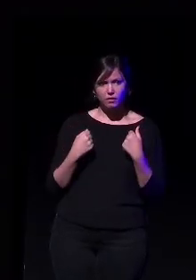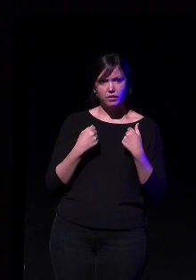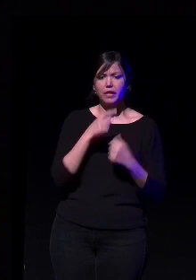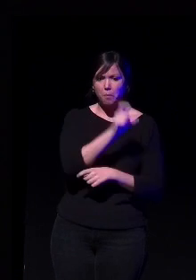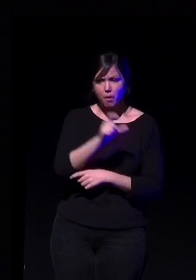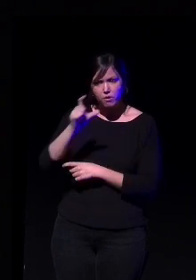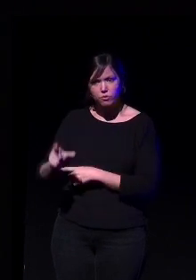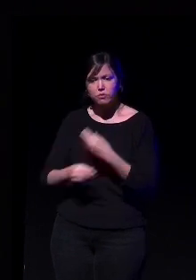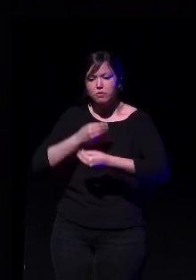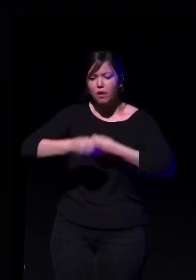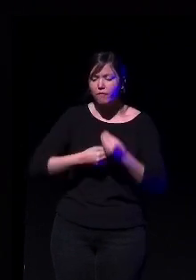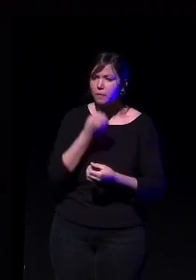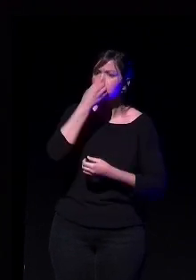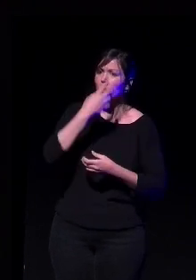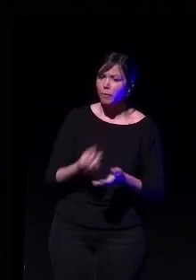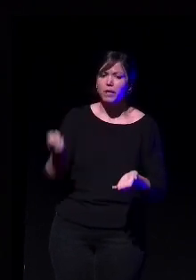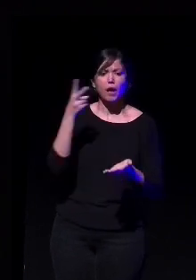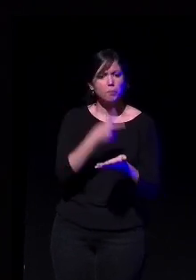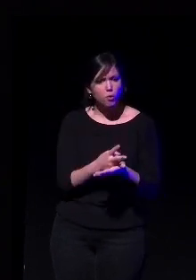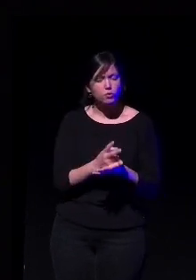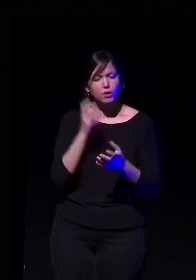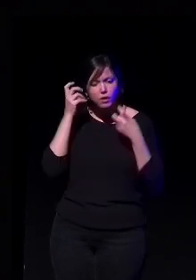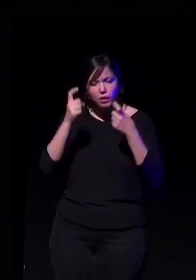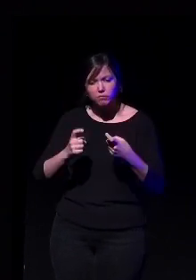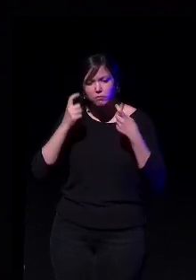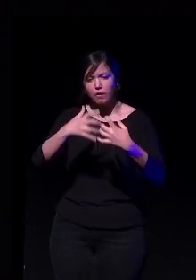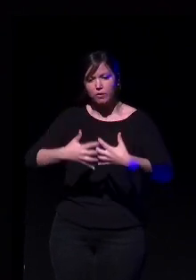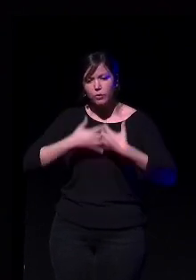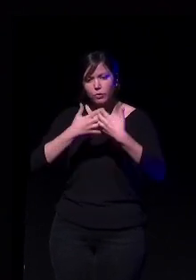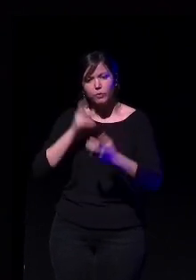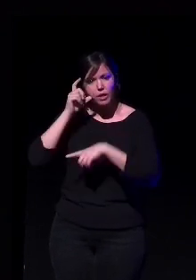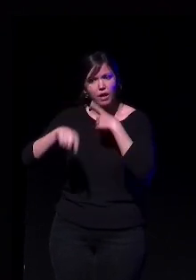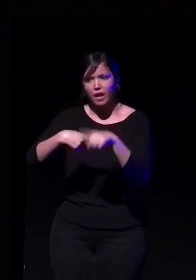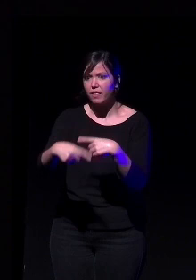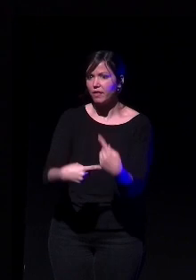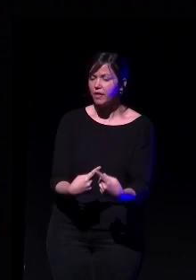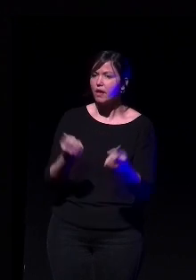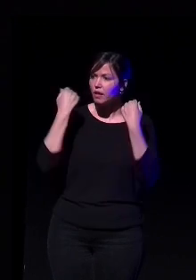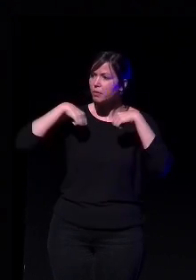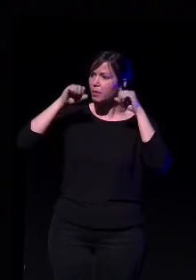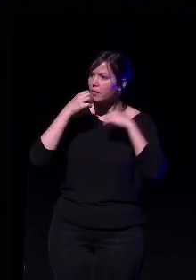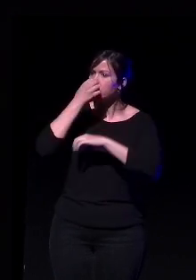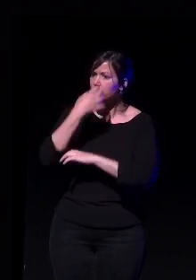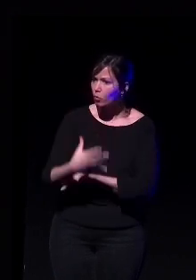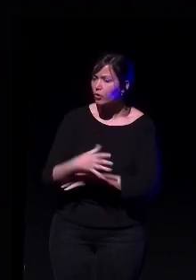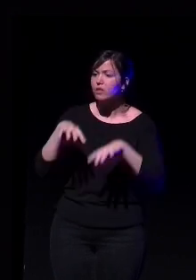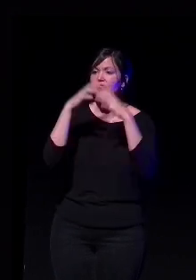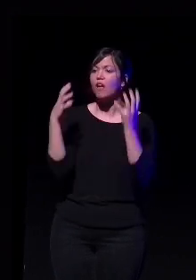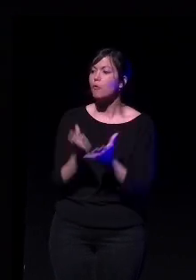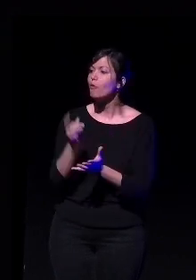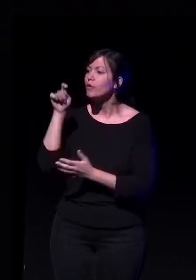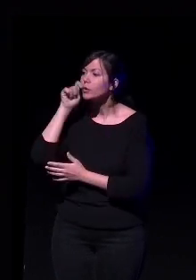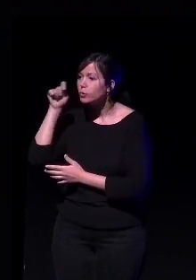coses, que creuen i que aposten, que se la juguen i que són mirall de grandíssimes bones pràctiques. El món del